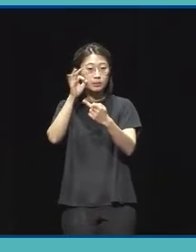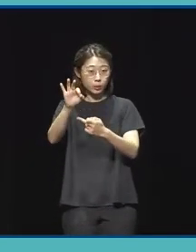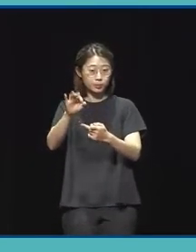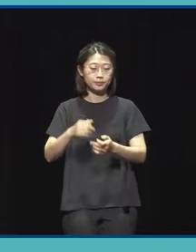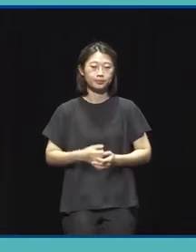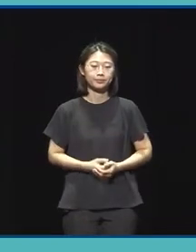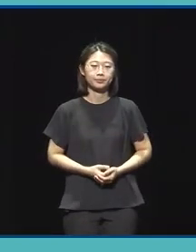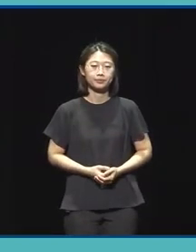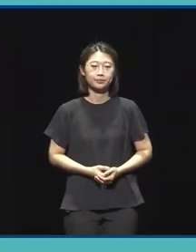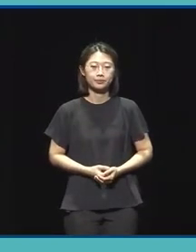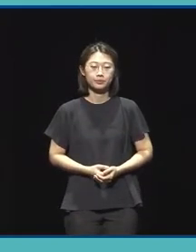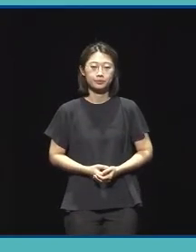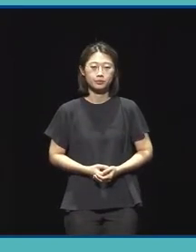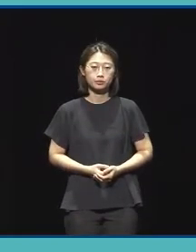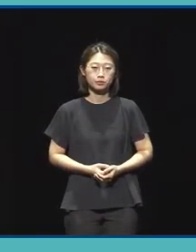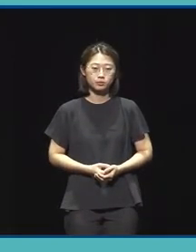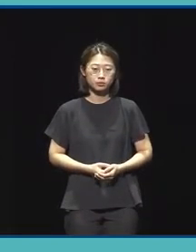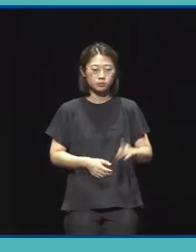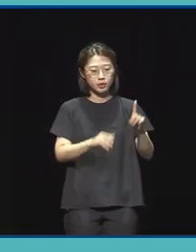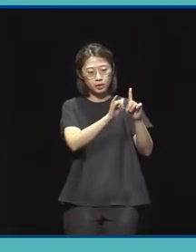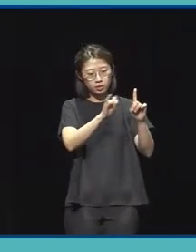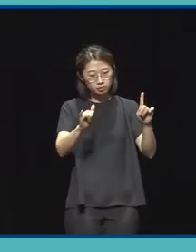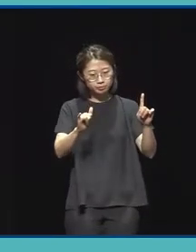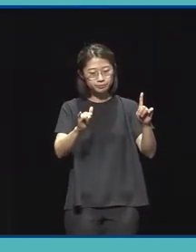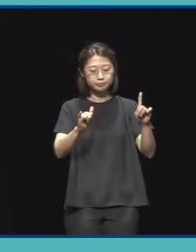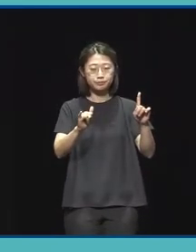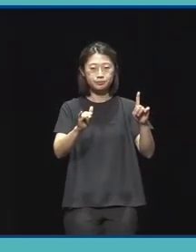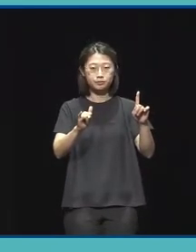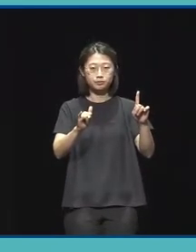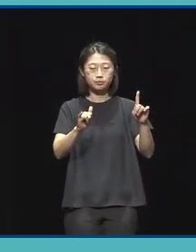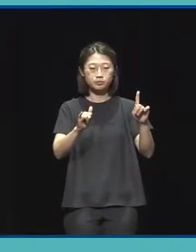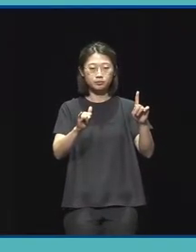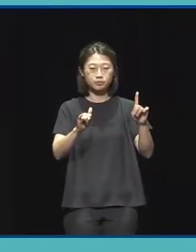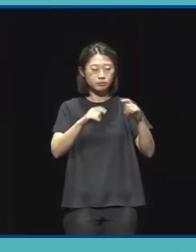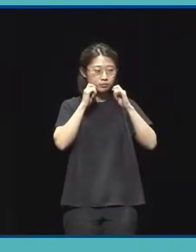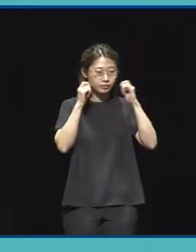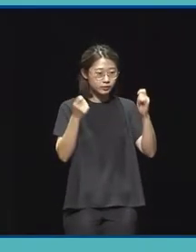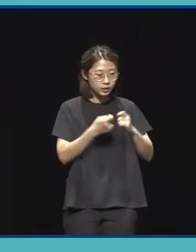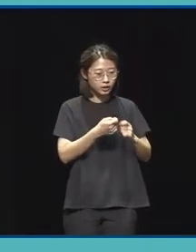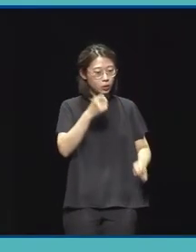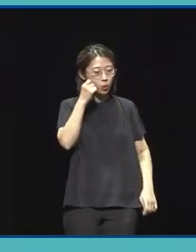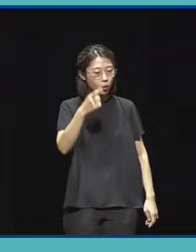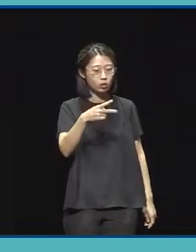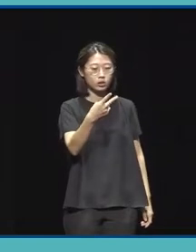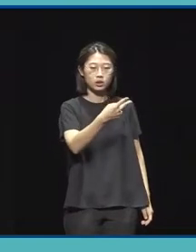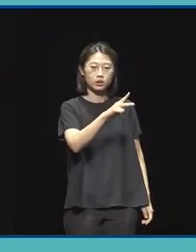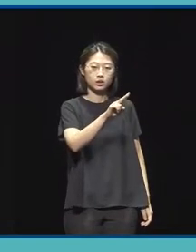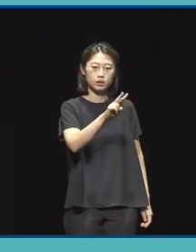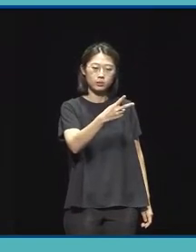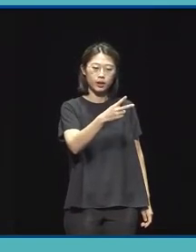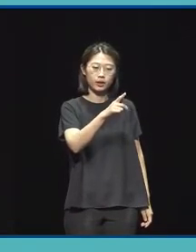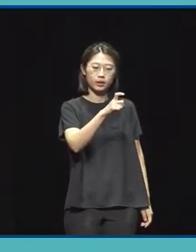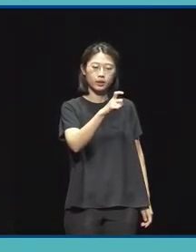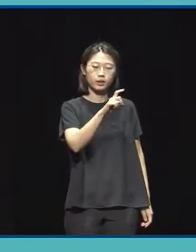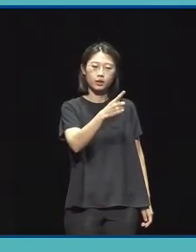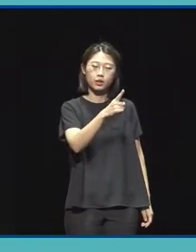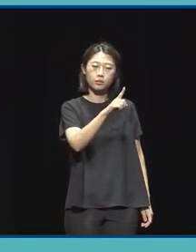지원합니다. 연수단원 1인당 인건비 지원액은 민간단체 월 201만